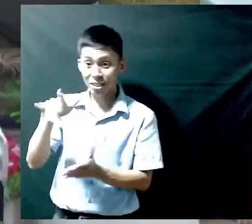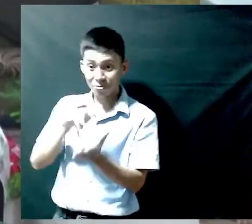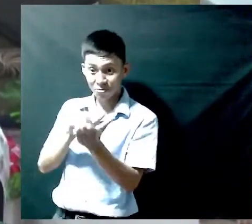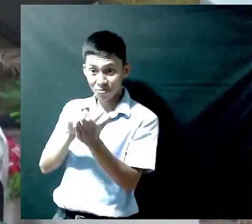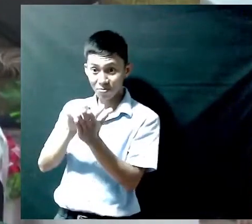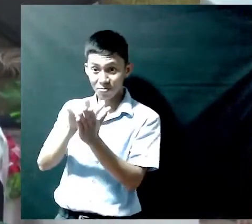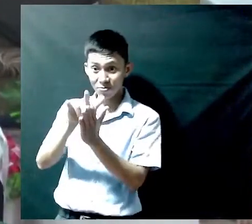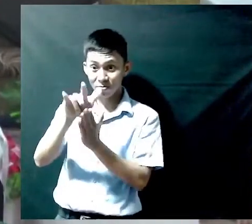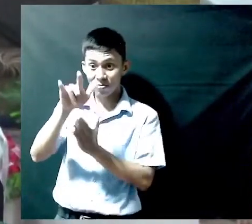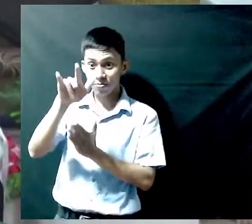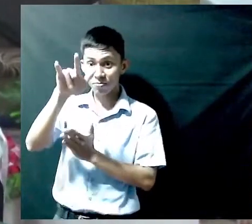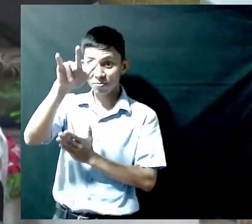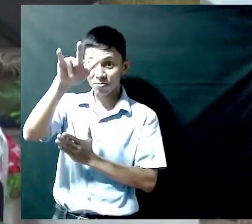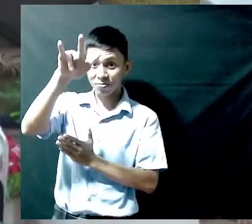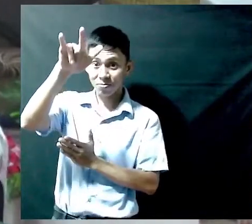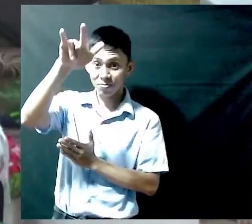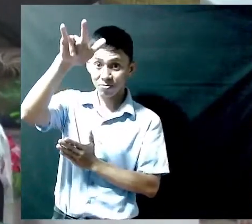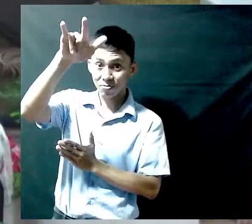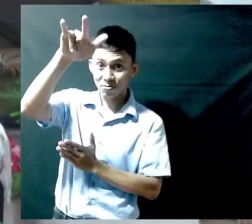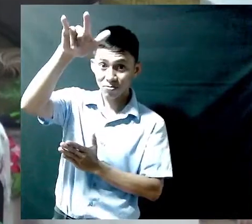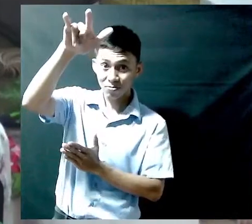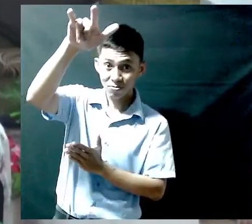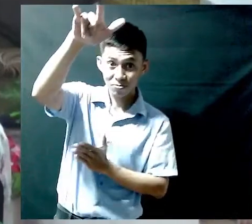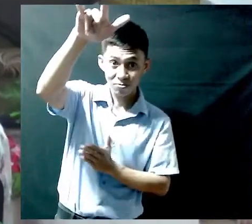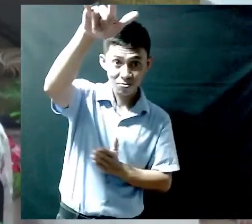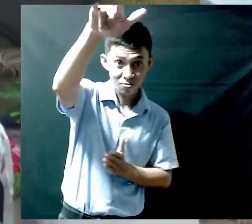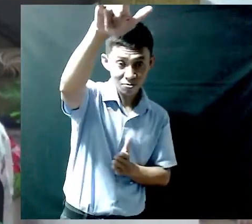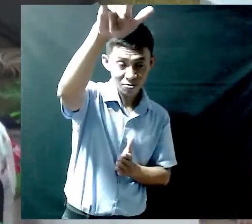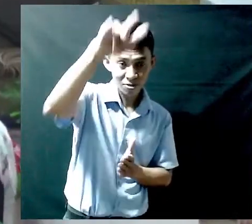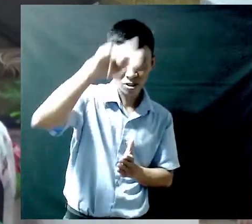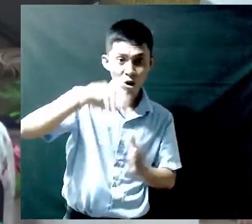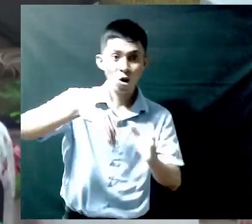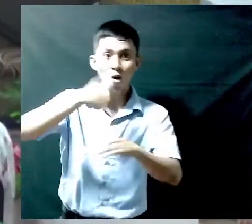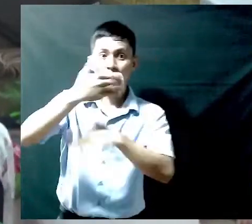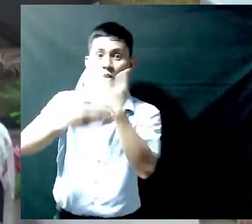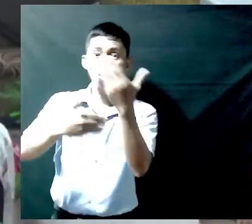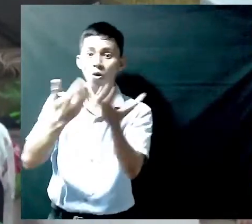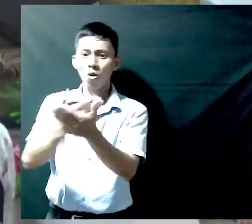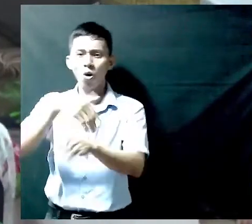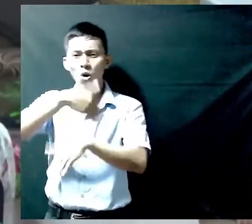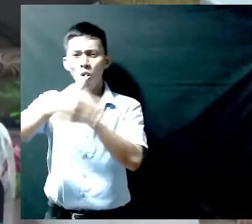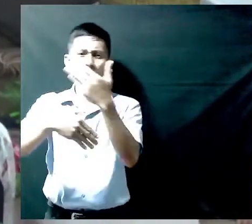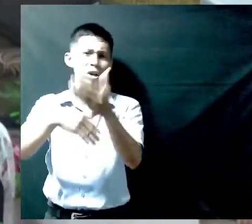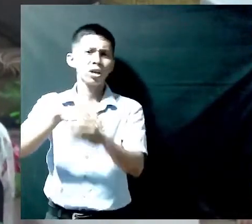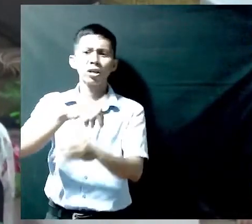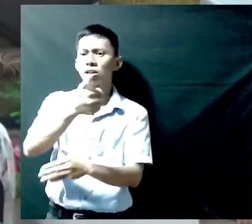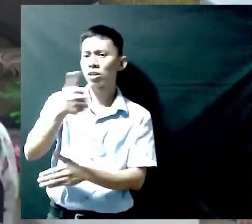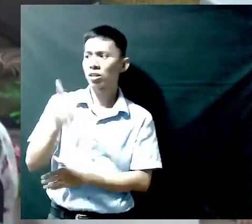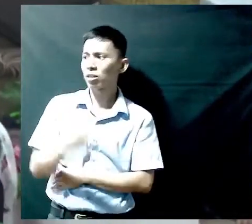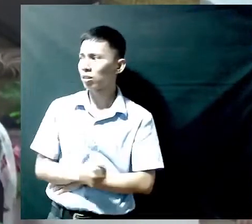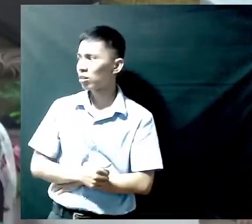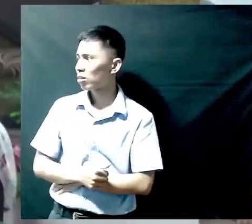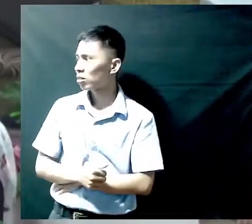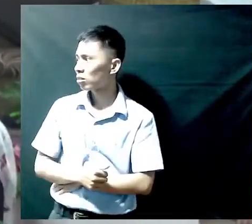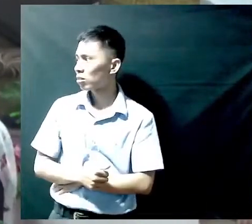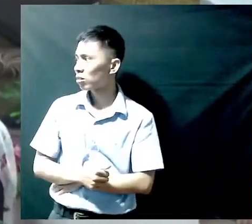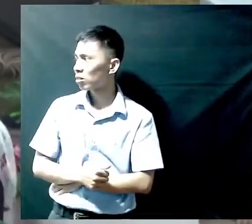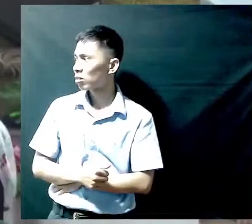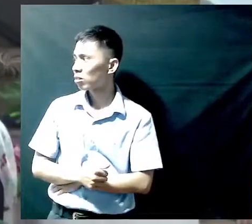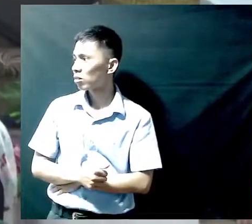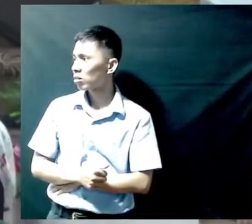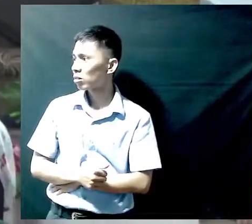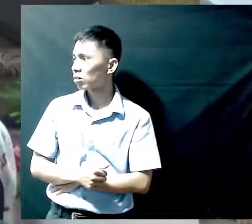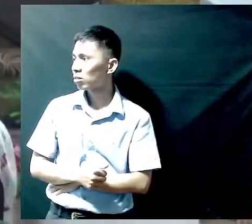ang hinto mo na lang yung destination mo. Sa lahat ng uri ng sasakyan, eroplano lang, at pag nag-take off, hindi ka pwedeng